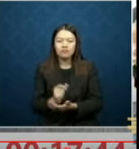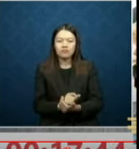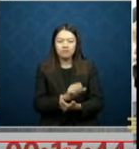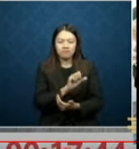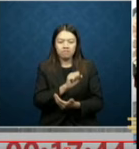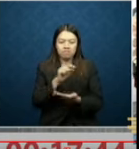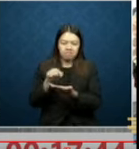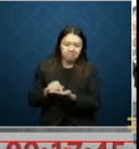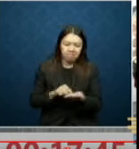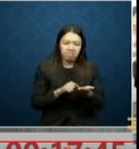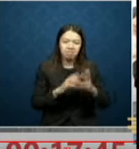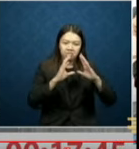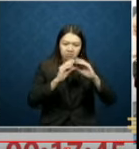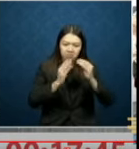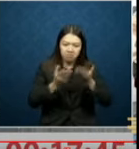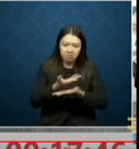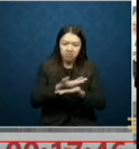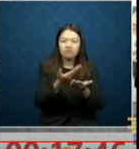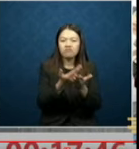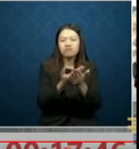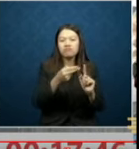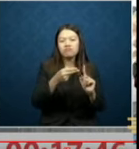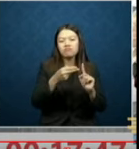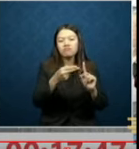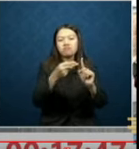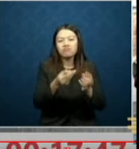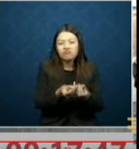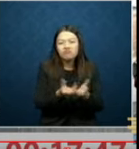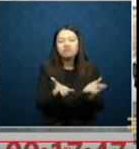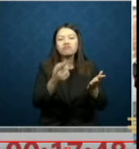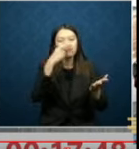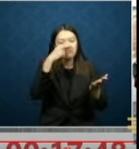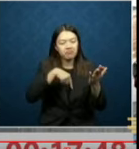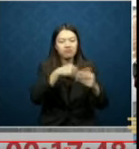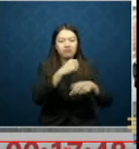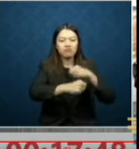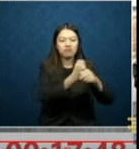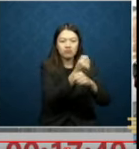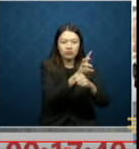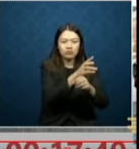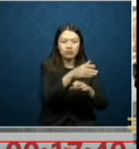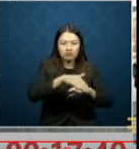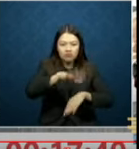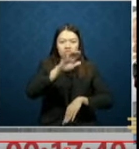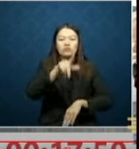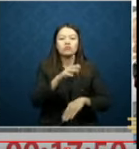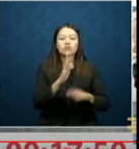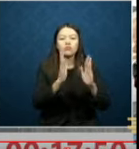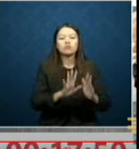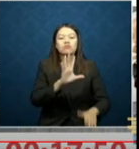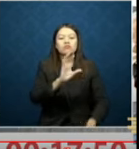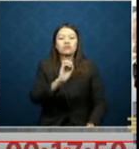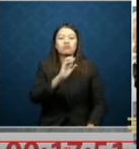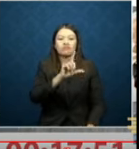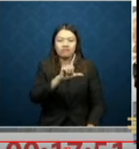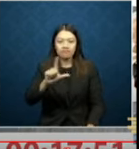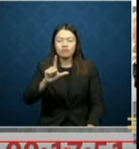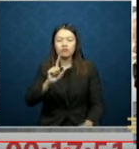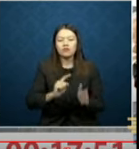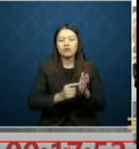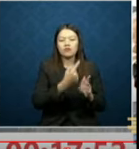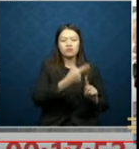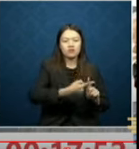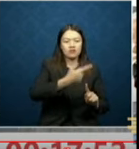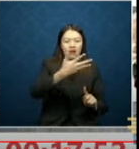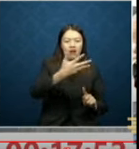ทนราษฎรเพื่อแจกเป็นเงินดิจิตอล 10,000 บาทให้แก่คนไทยที่มีอายุ16ปีขึ้นไป50ล้านคนเริ่มเดือนพฤษภ